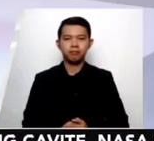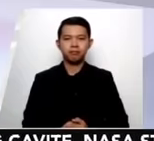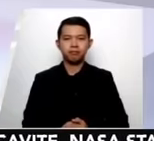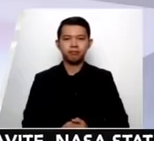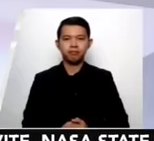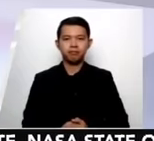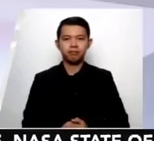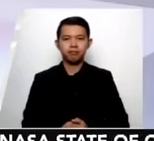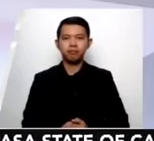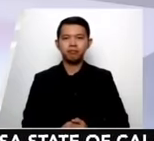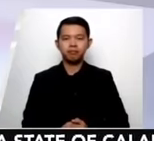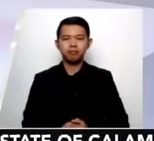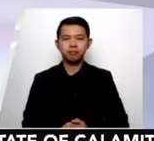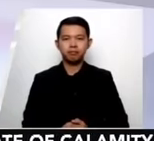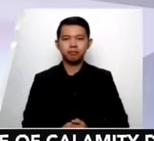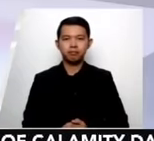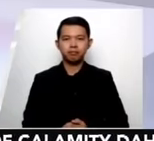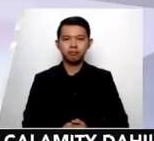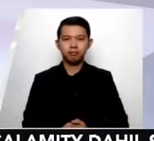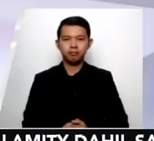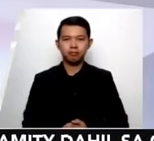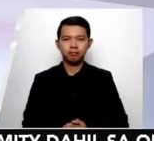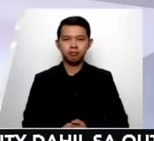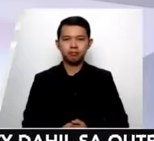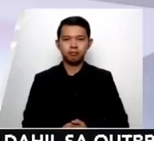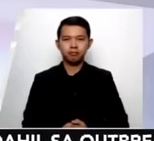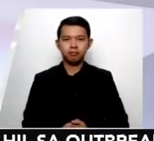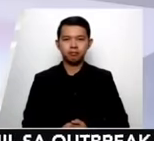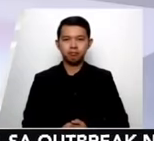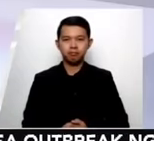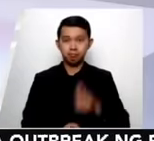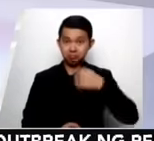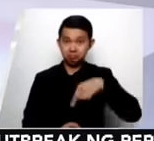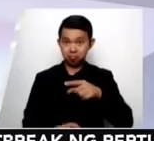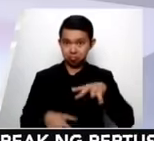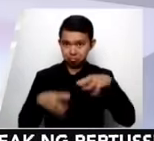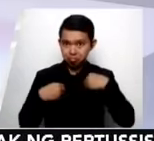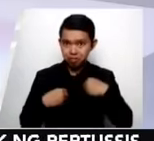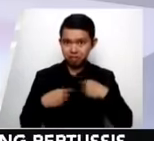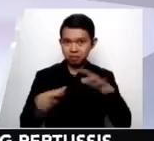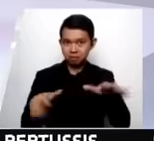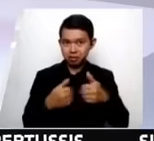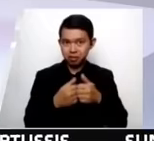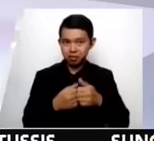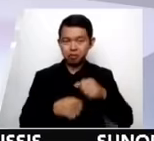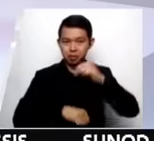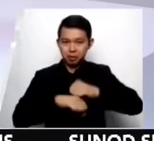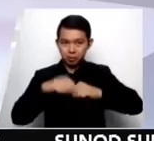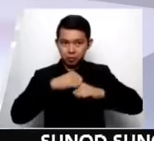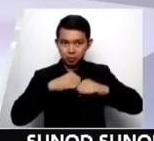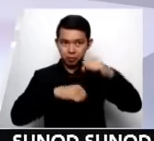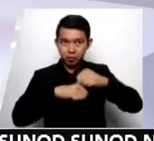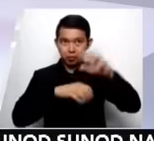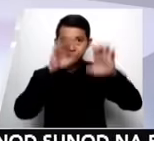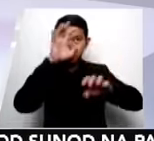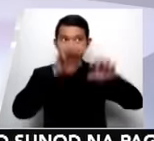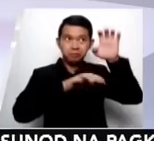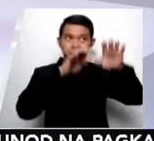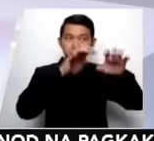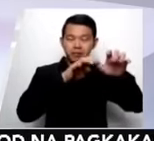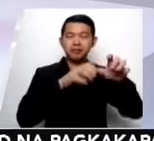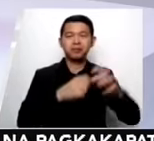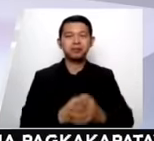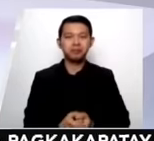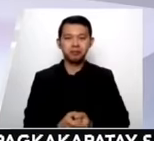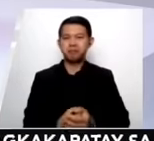Kakasakaba sa nakakakabang rock climbing sa tuktok ng bundok. G tayo sa bagong bukas na